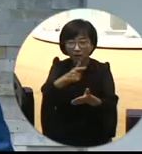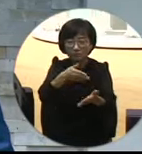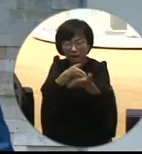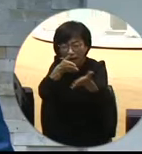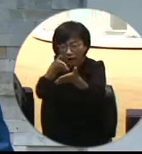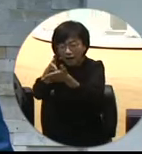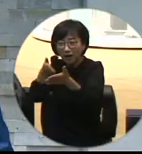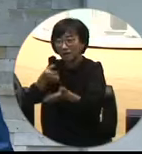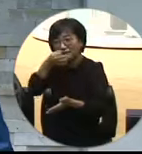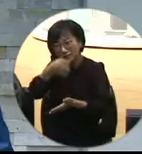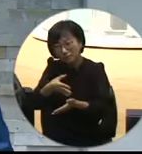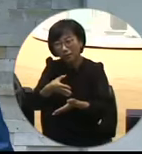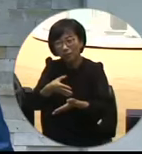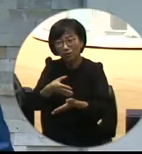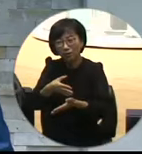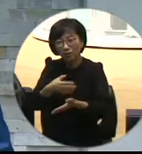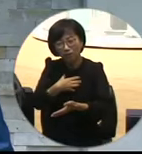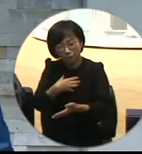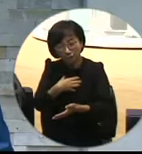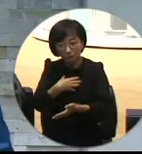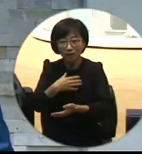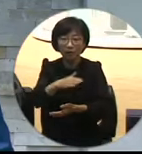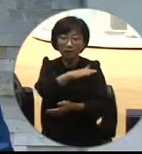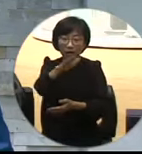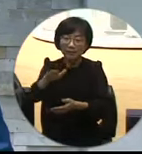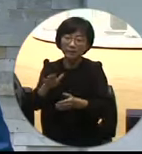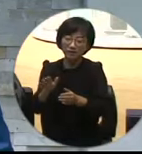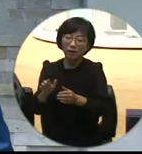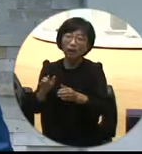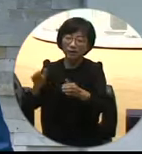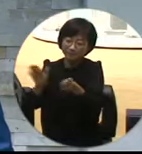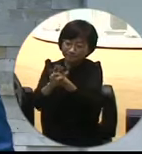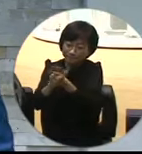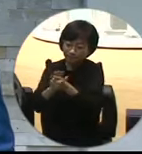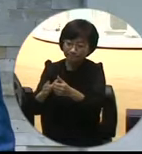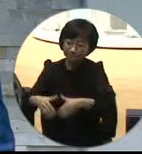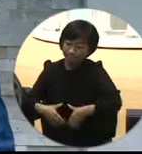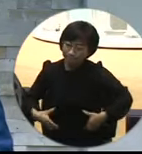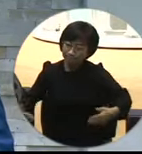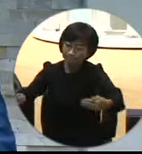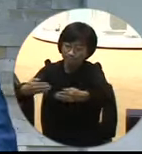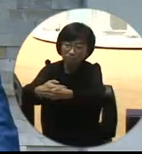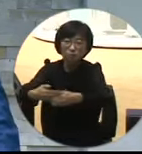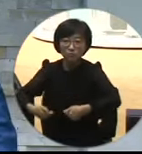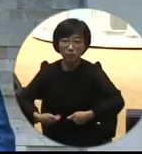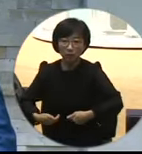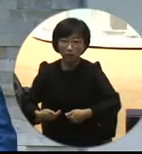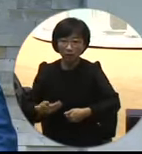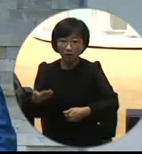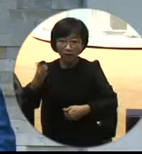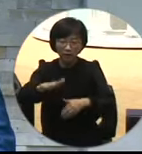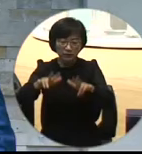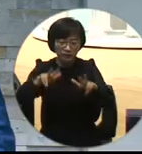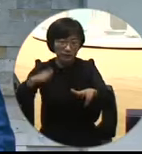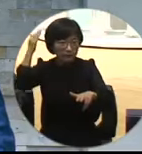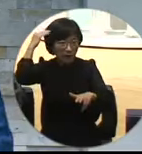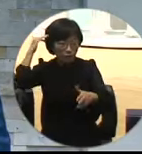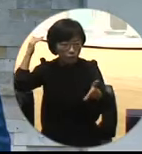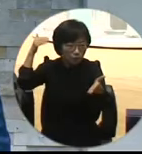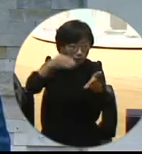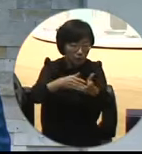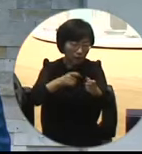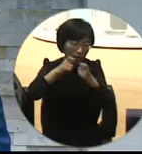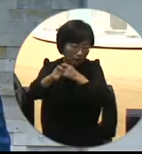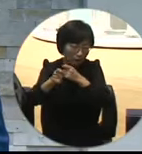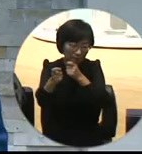돼. 품어줘야 되는데. 이용하고 사기치고 하니까 얼마나 막 얼음 당할지 몰라요. 우리